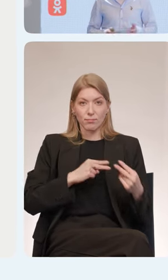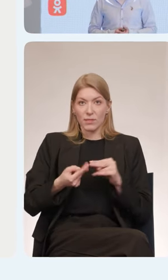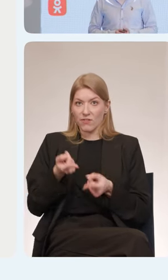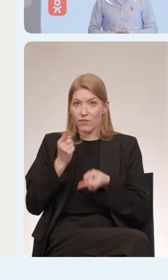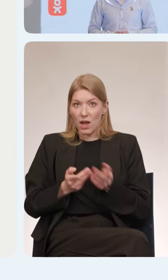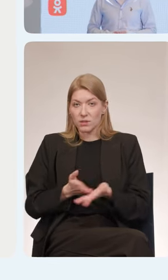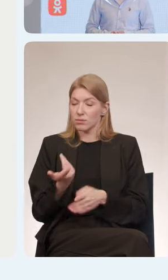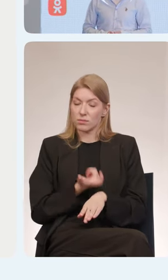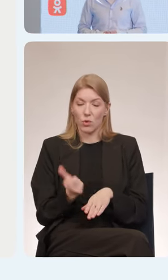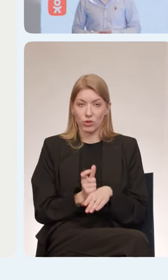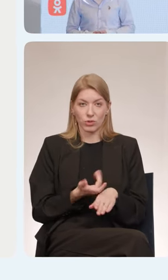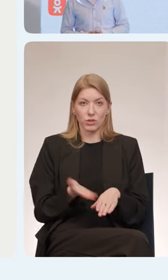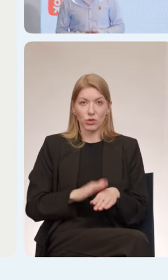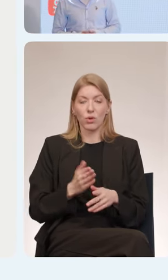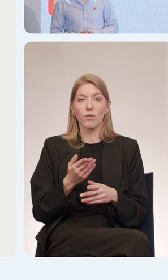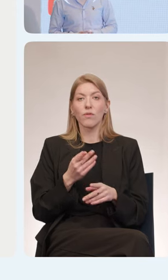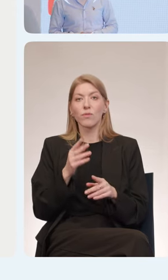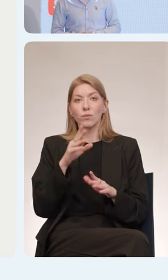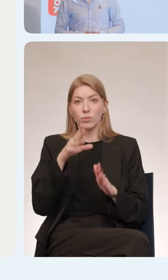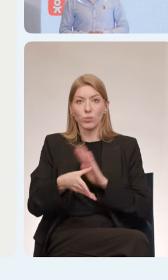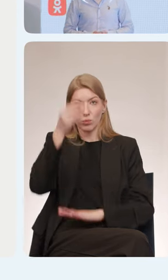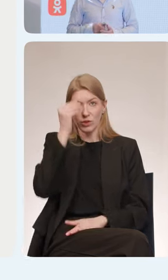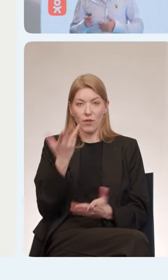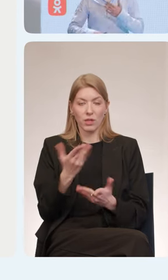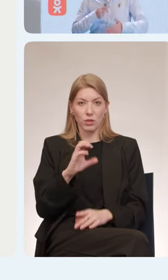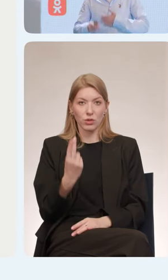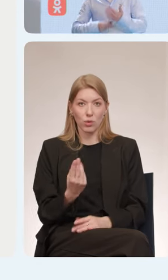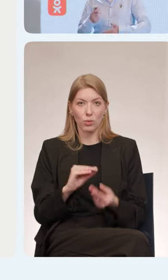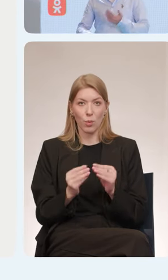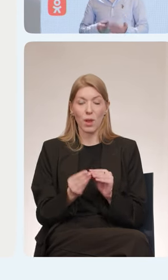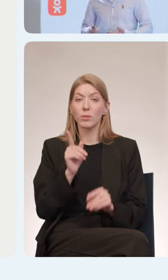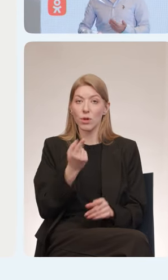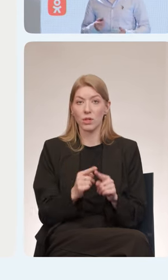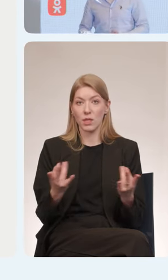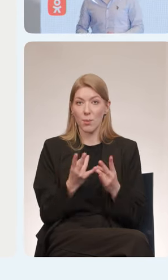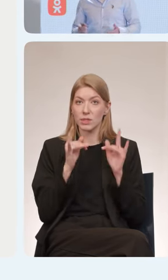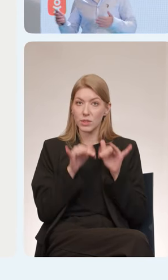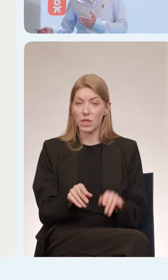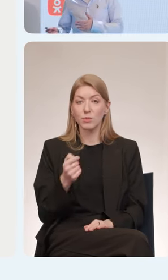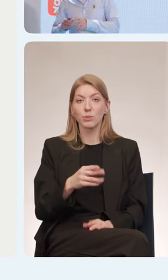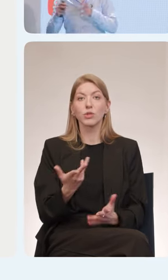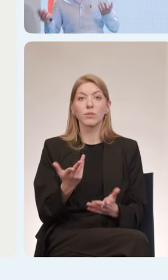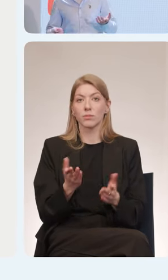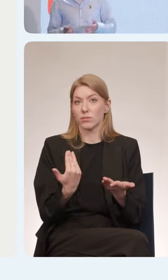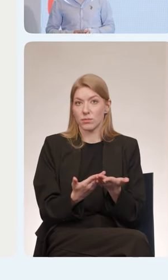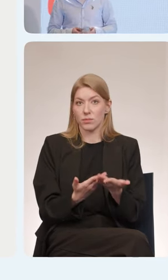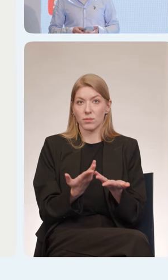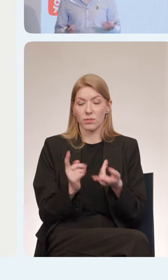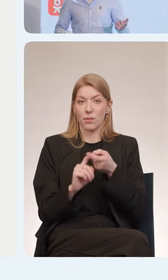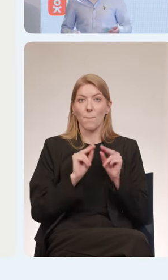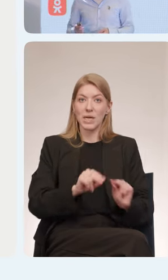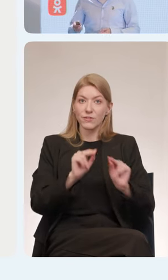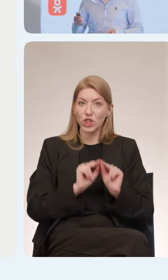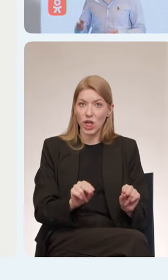особенно когда мы говорим про какие-то социальные проблемы. Но, тем не менее, это нужно делать, потому что, как и в случае с просвещением вообще,